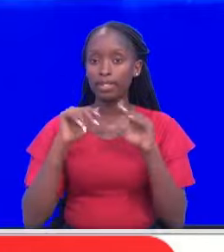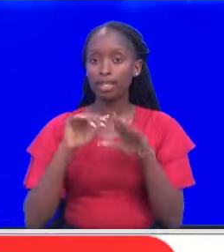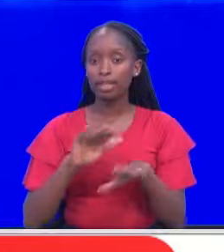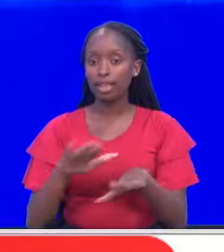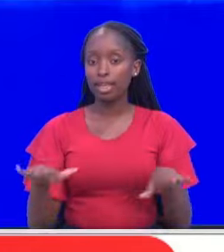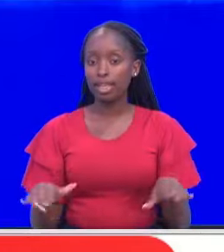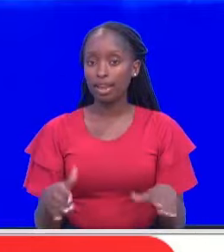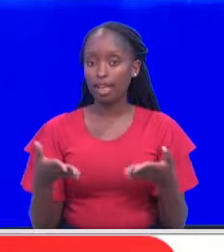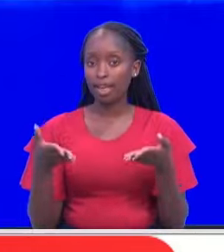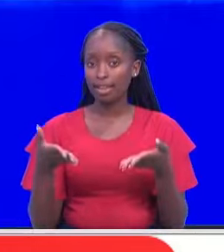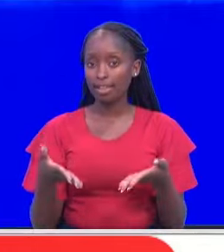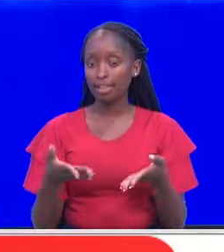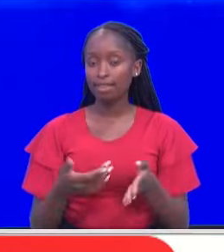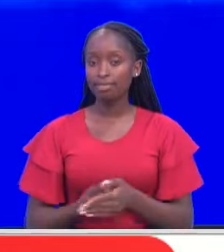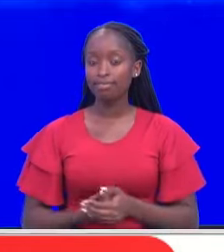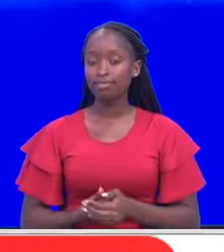hii.